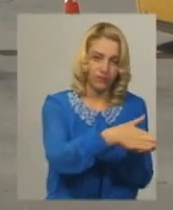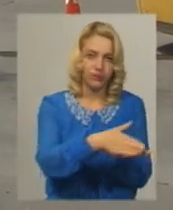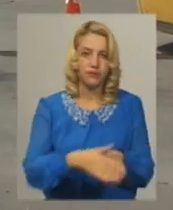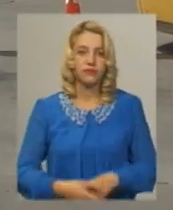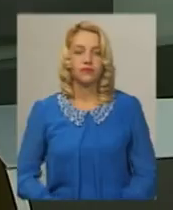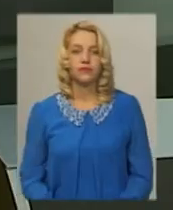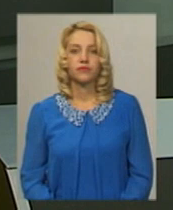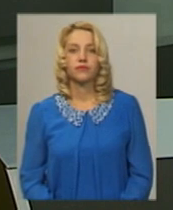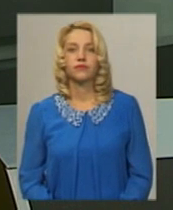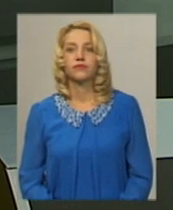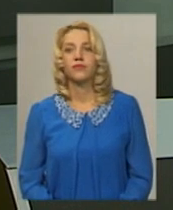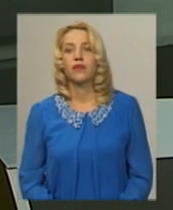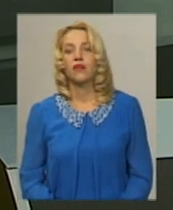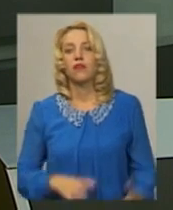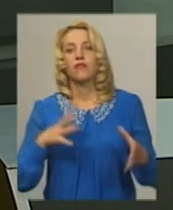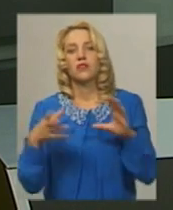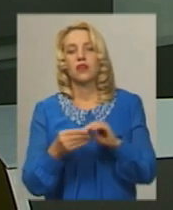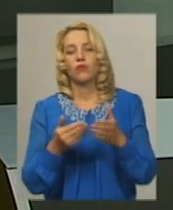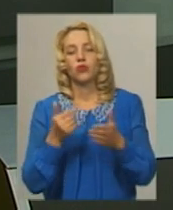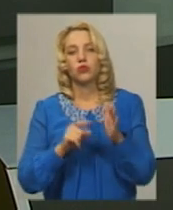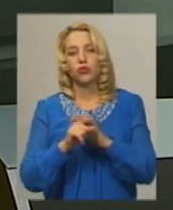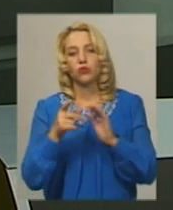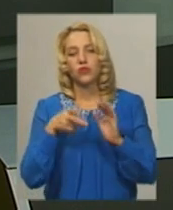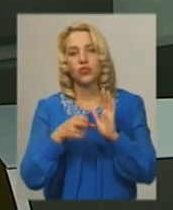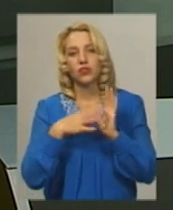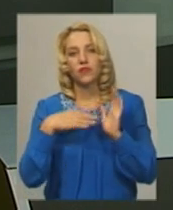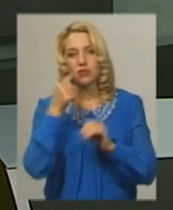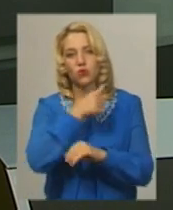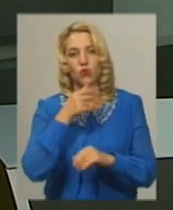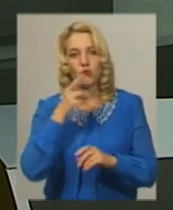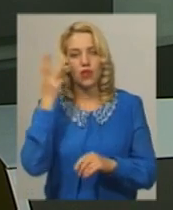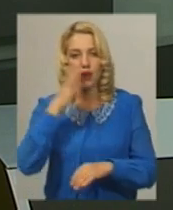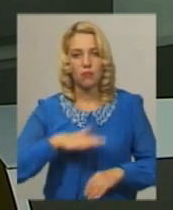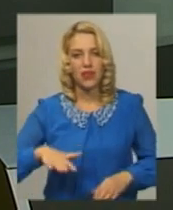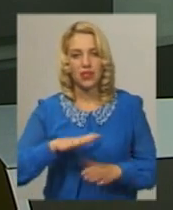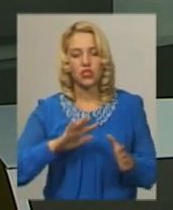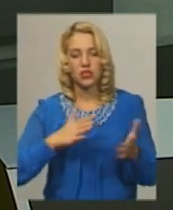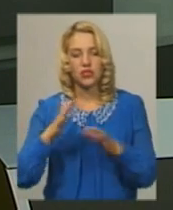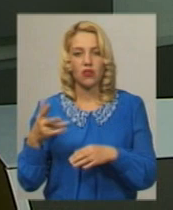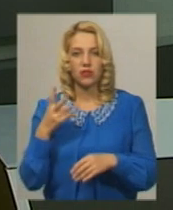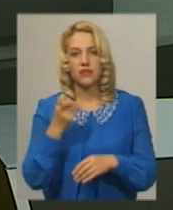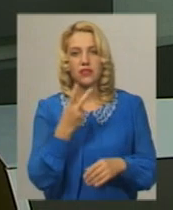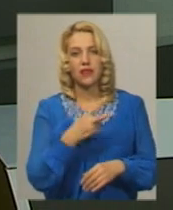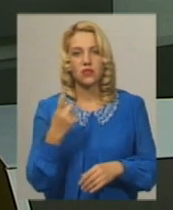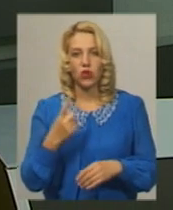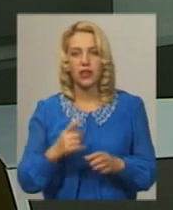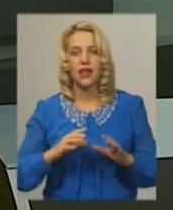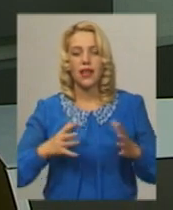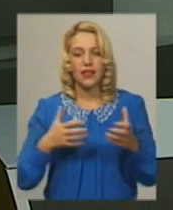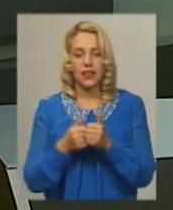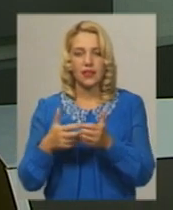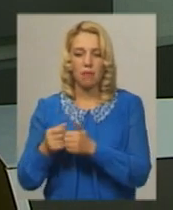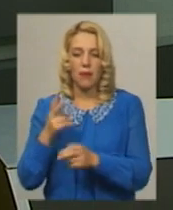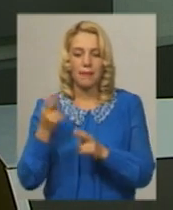новини. Загалом від початку 2019 року на Хмельниччині сталося 221 ДТП без